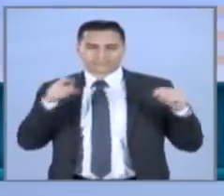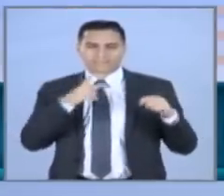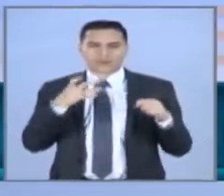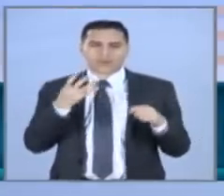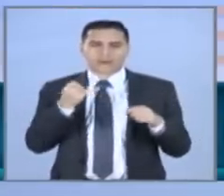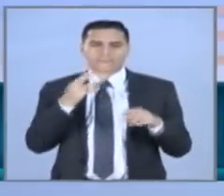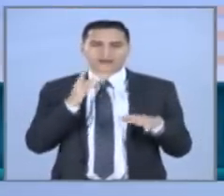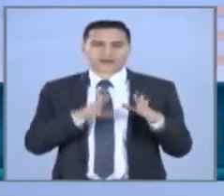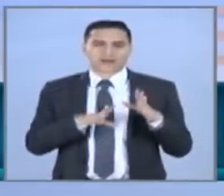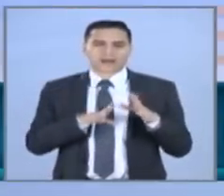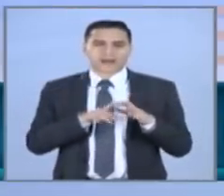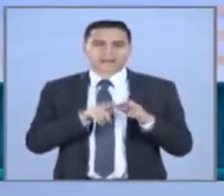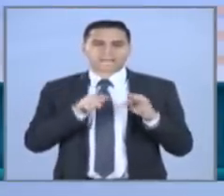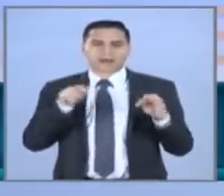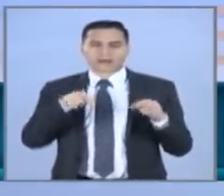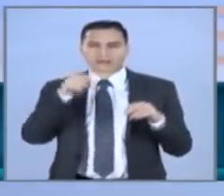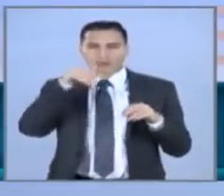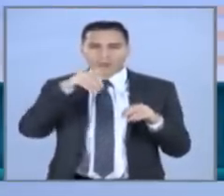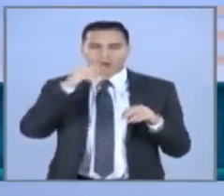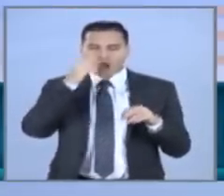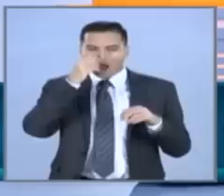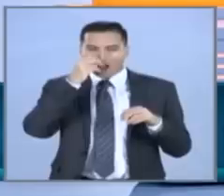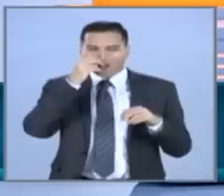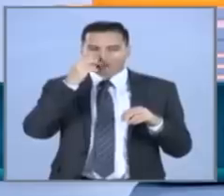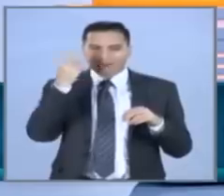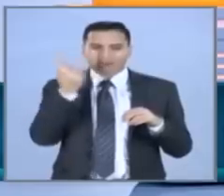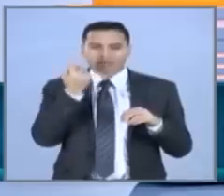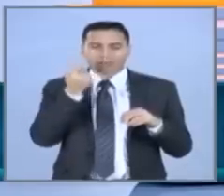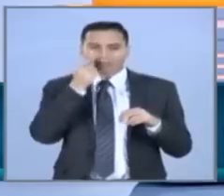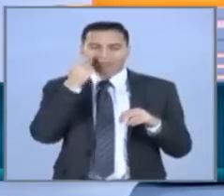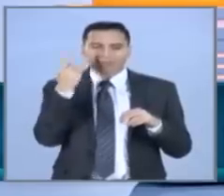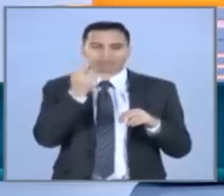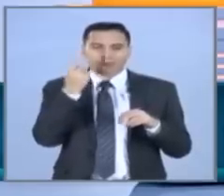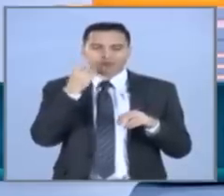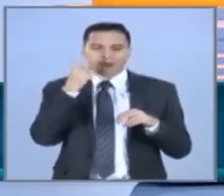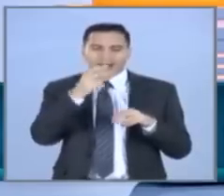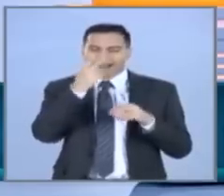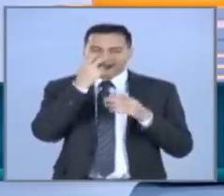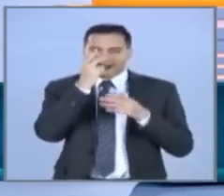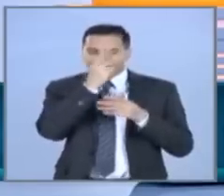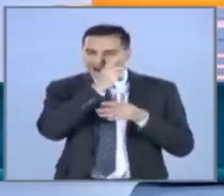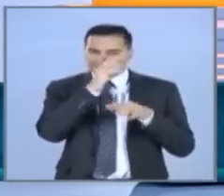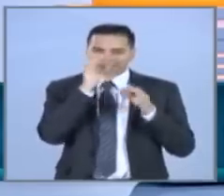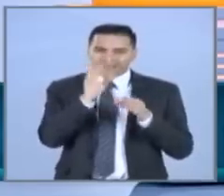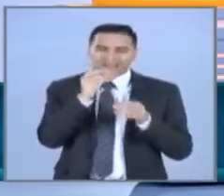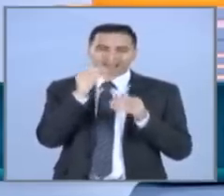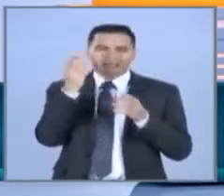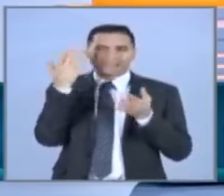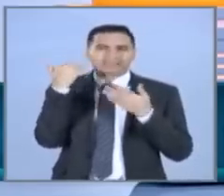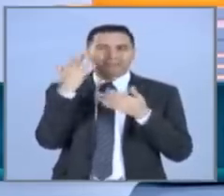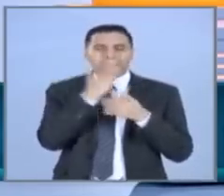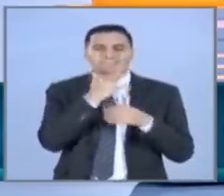متر، مليان فنون طبيعية، وفي أعمدة حجرية اتشكلت من أكتر